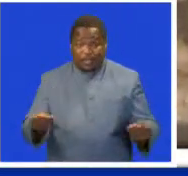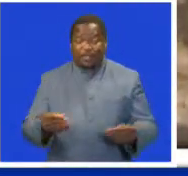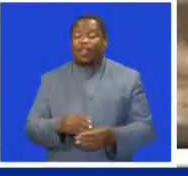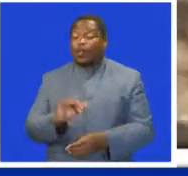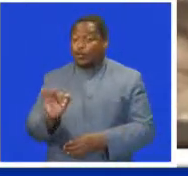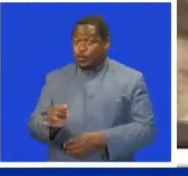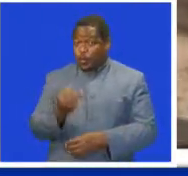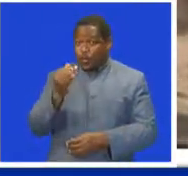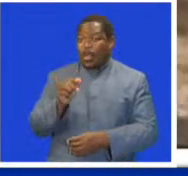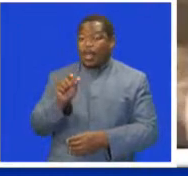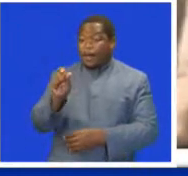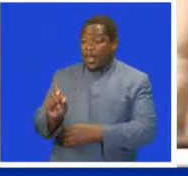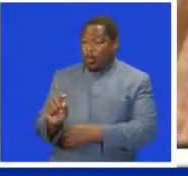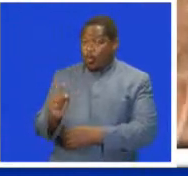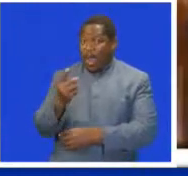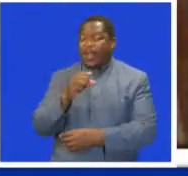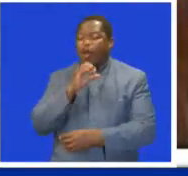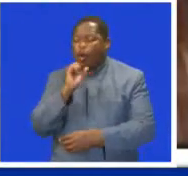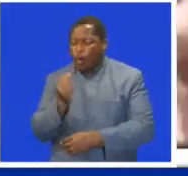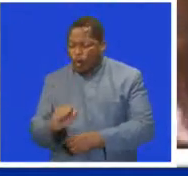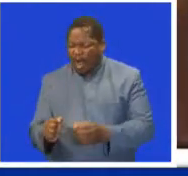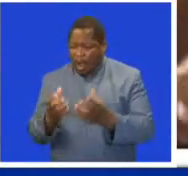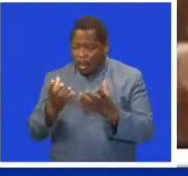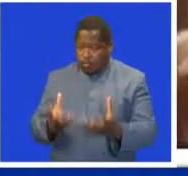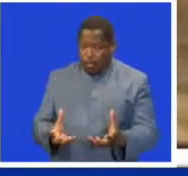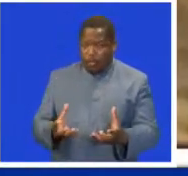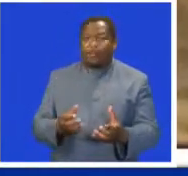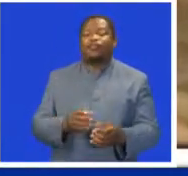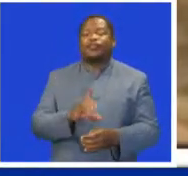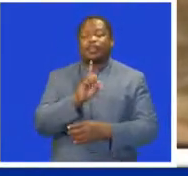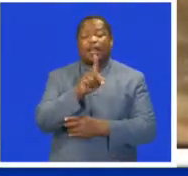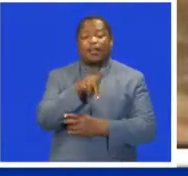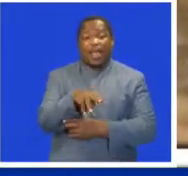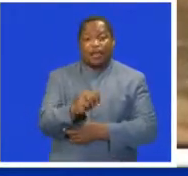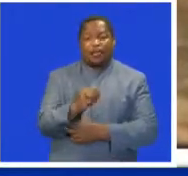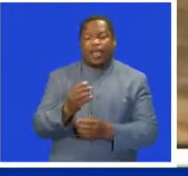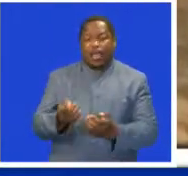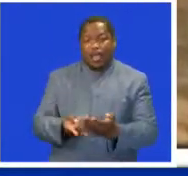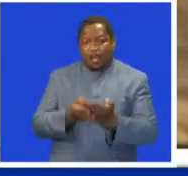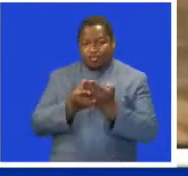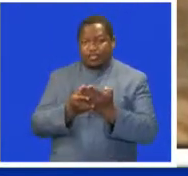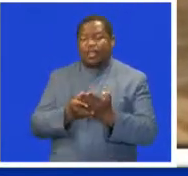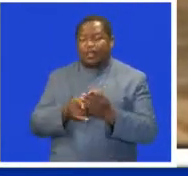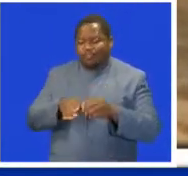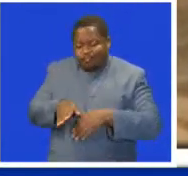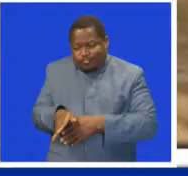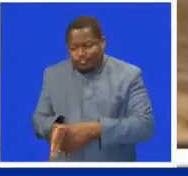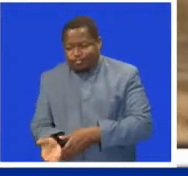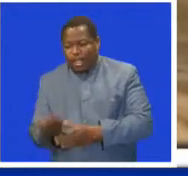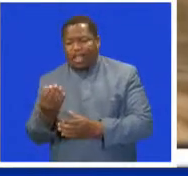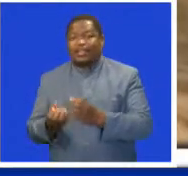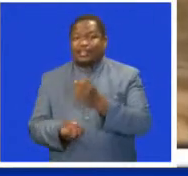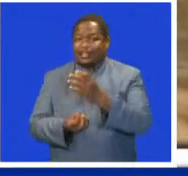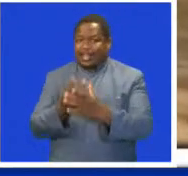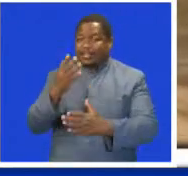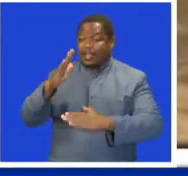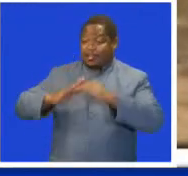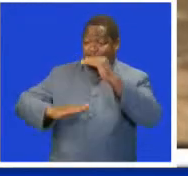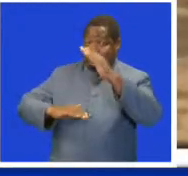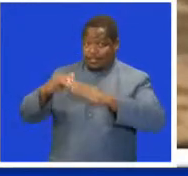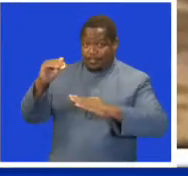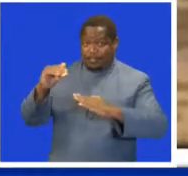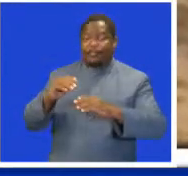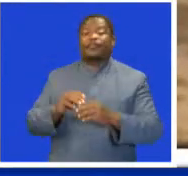indlu kanti lona ngomsebenzi lochutshwa ngemalunga yeparlamente lakhethwa yiparlamente ukuthi atawunaka kakhulu